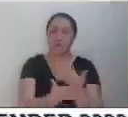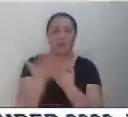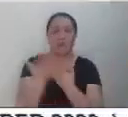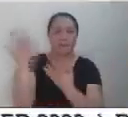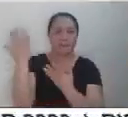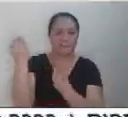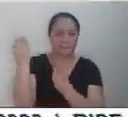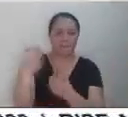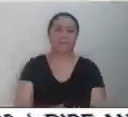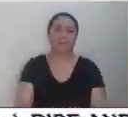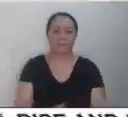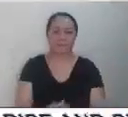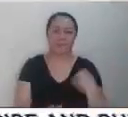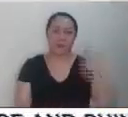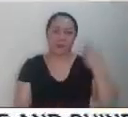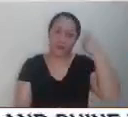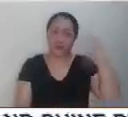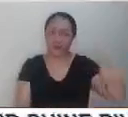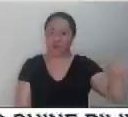Opo. Attorney, so